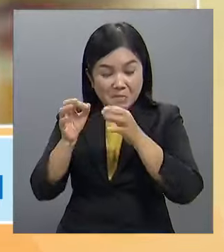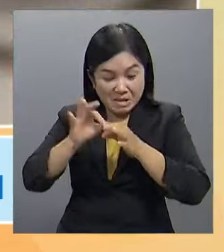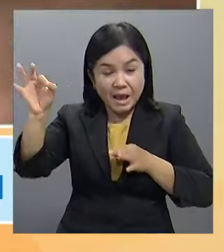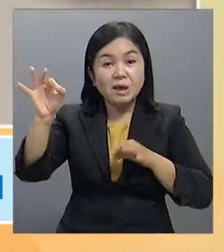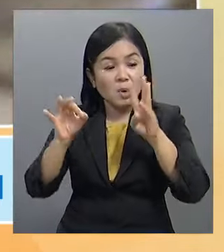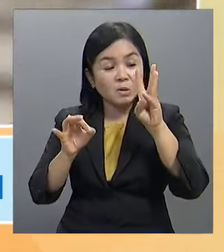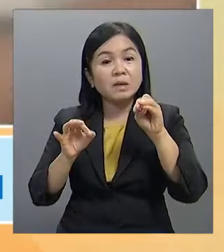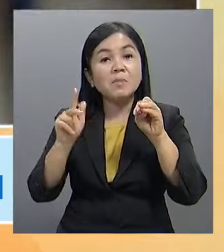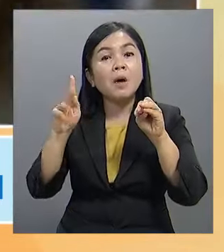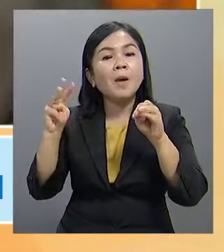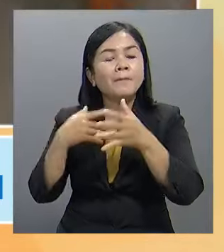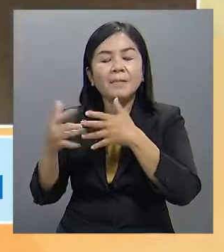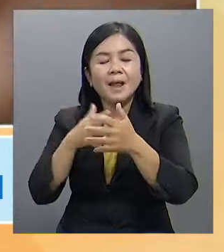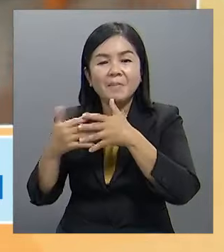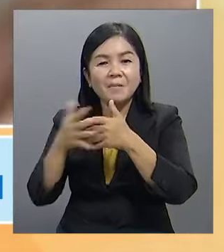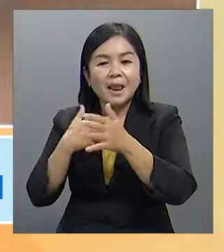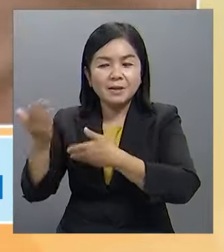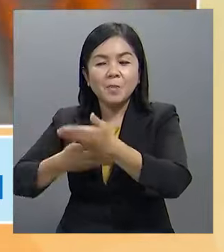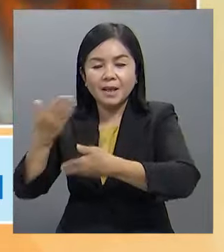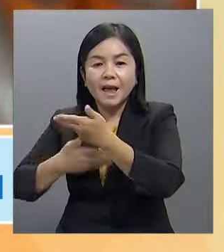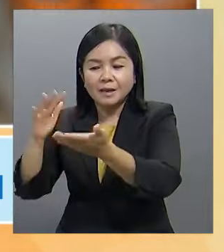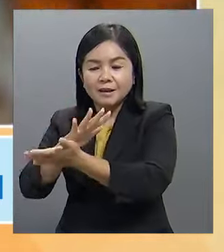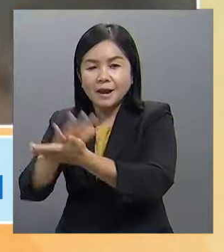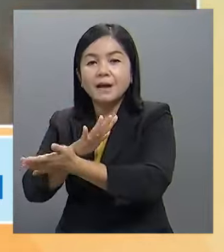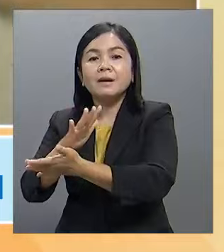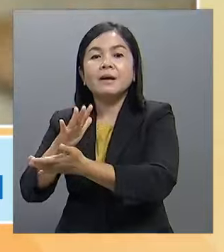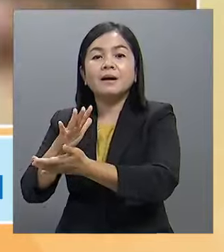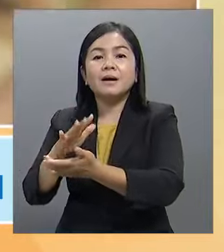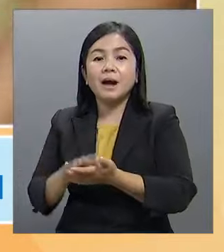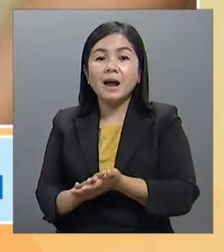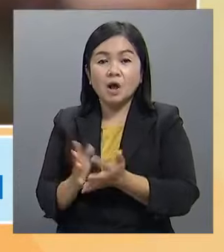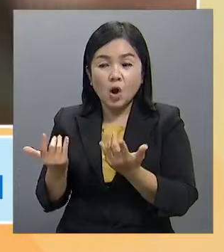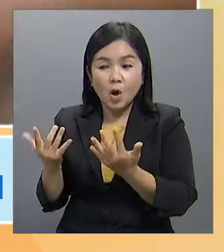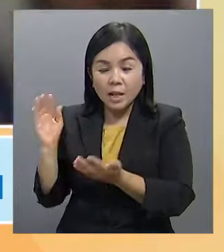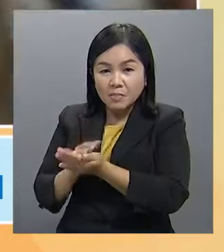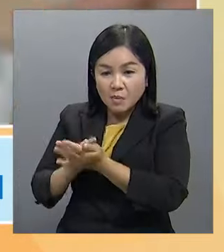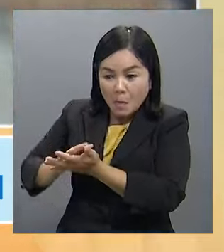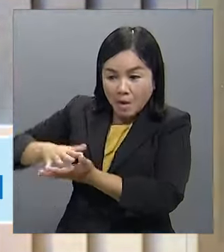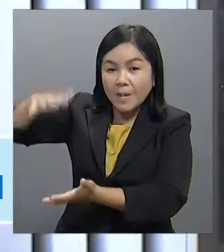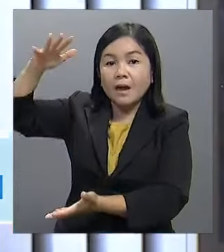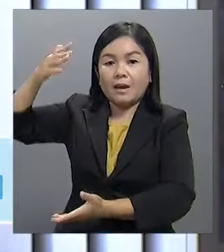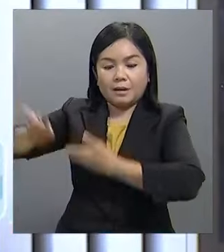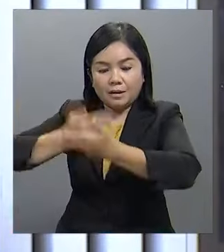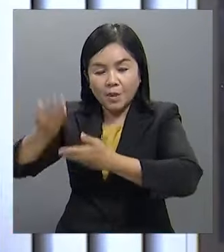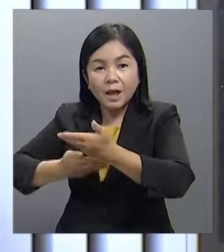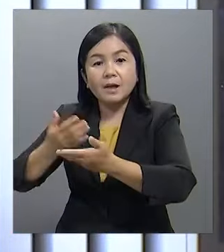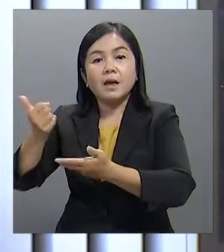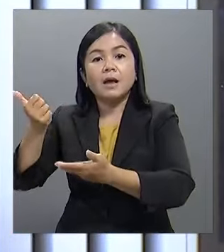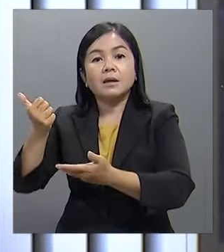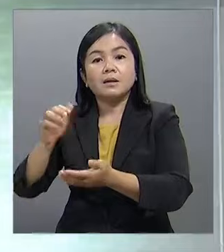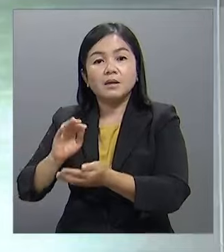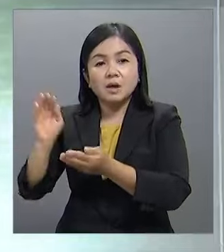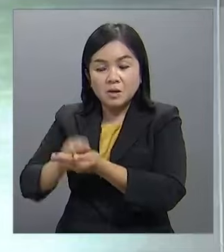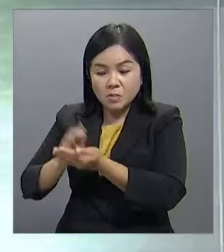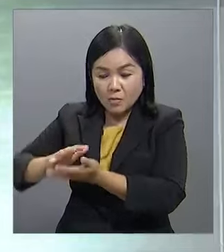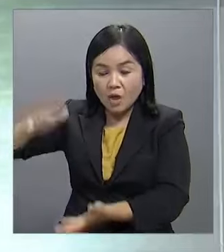ไร พี่อุ๊บไปค่ะไม่เป็นไร ไม่งั้นก็รอเก็บไว้ทีเดียวไงแล้วเดี๋ยวจะมีแบบเขาเรียกว่าพี่เจ้าหน้าที ่ใช่ใช่ บางทีซาเล้งถีบซ